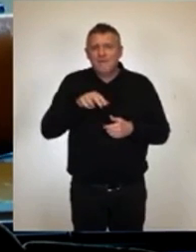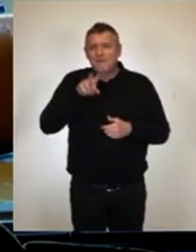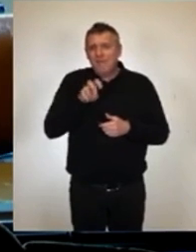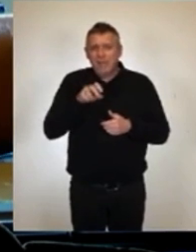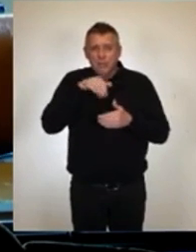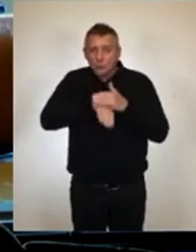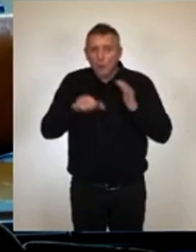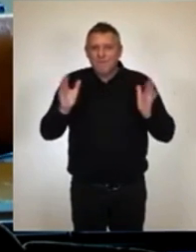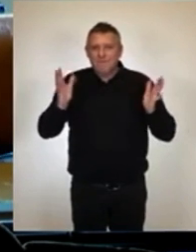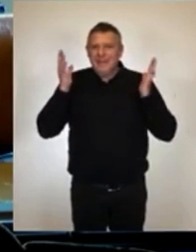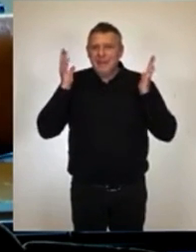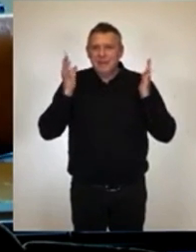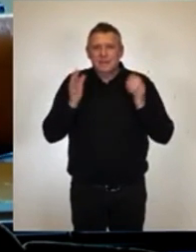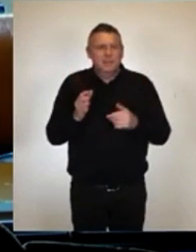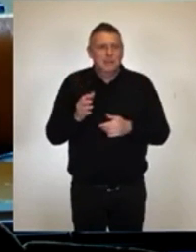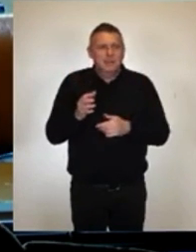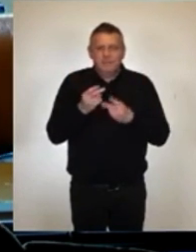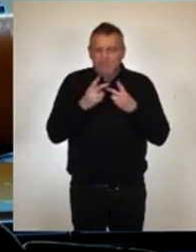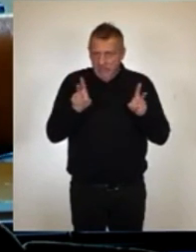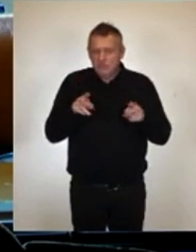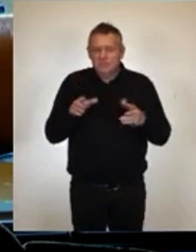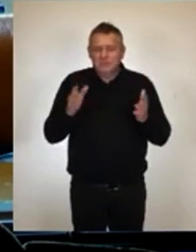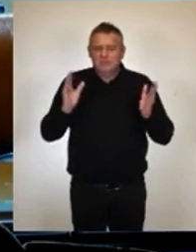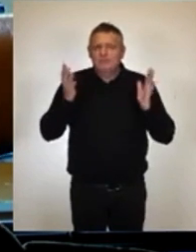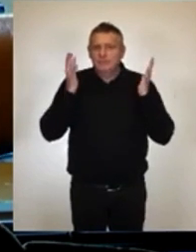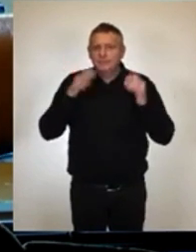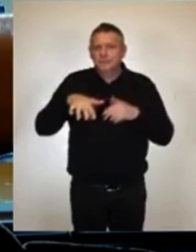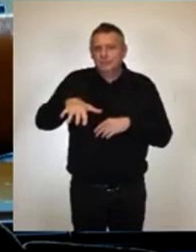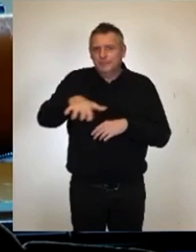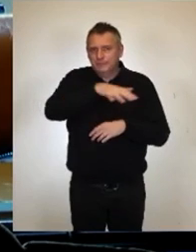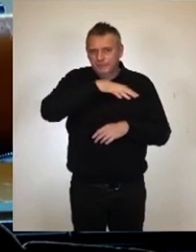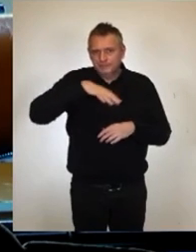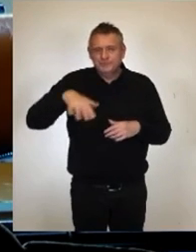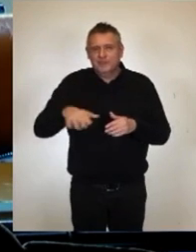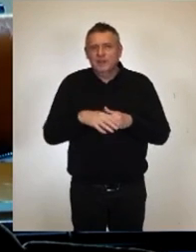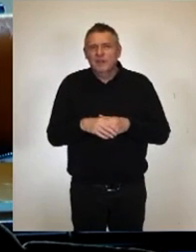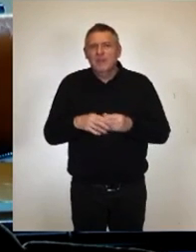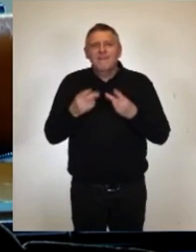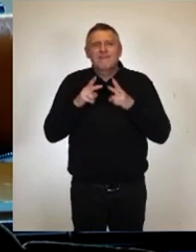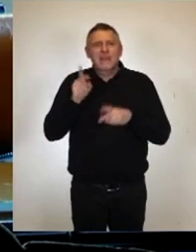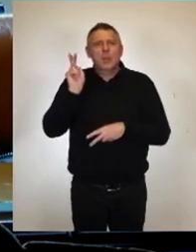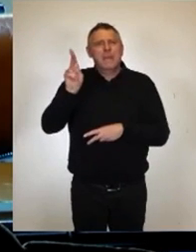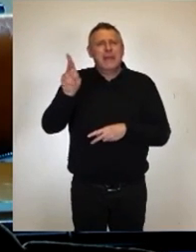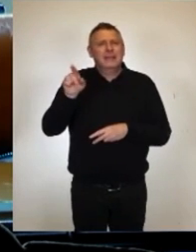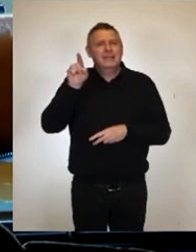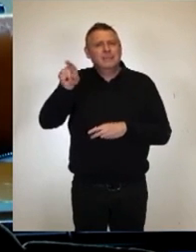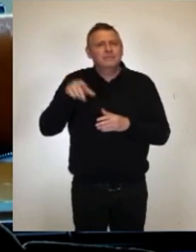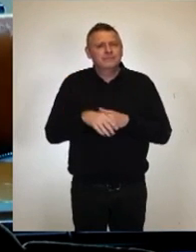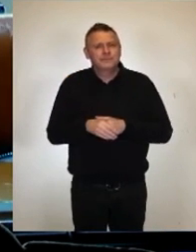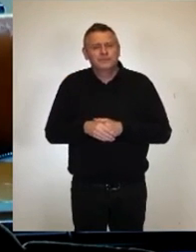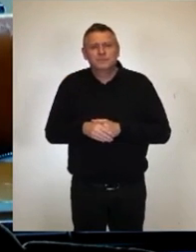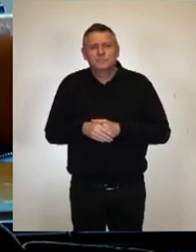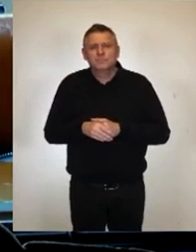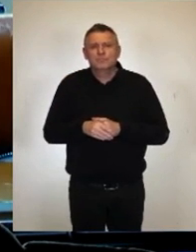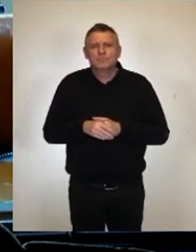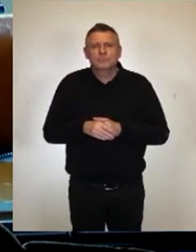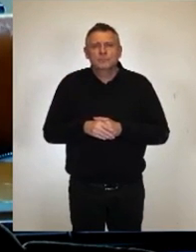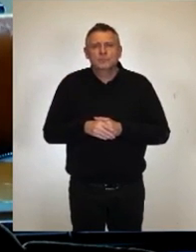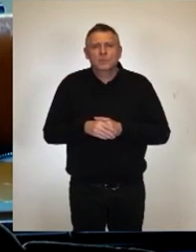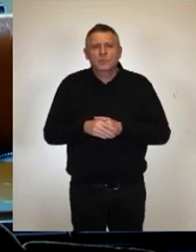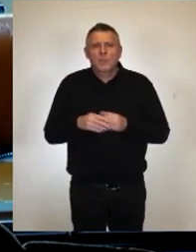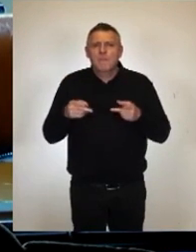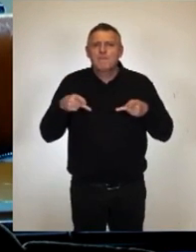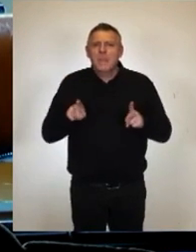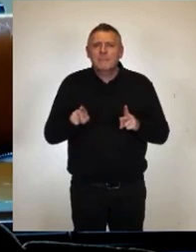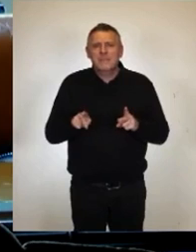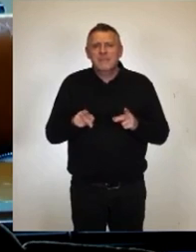végétalisation, je souhaitais savoir, à l'image de la ville de Paris qui vient d'abandonner le dispositif des permis de